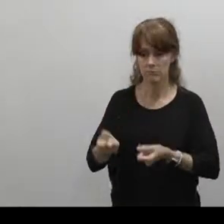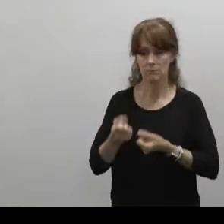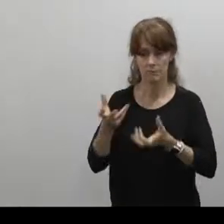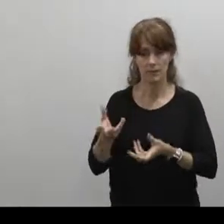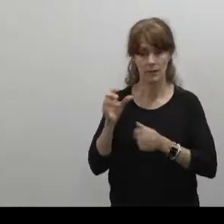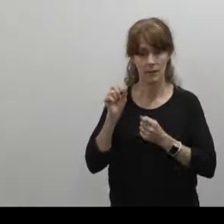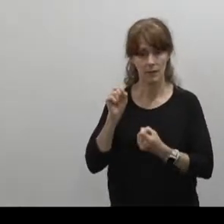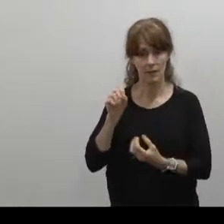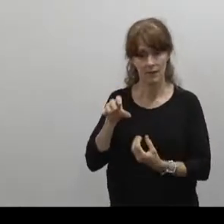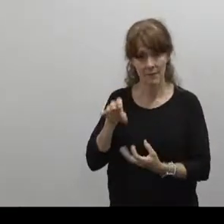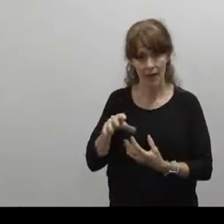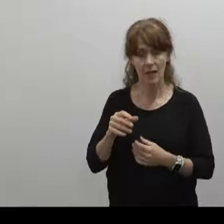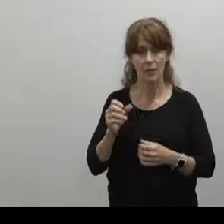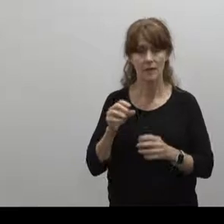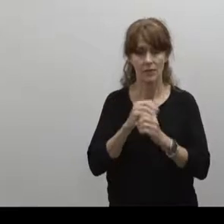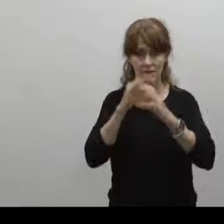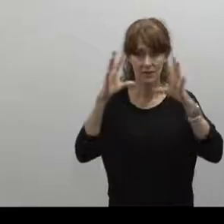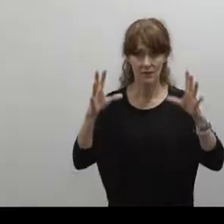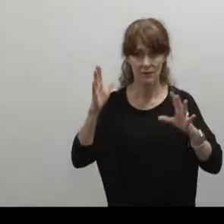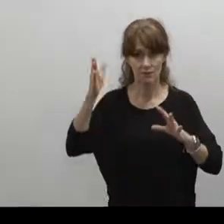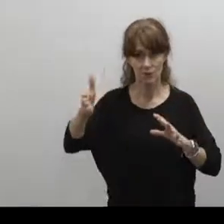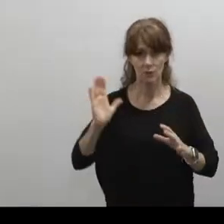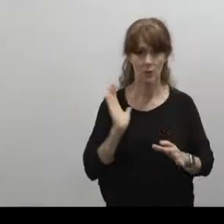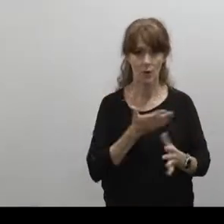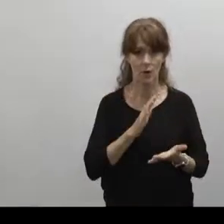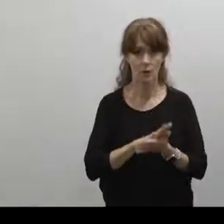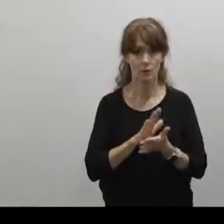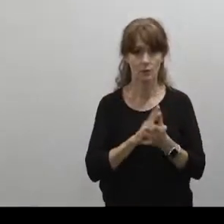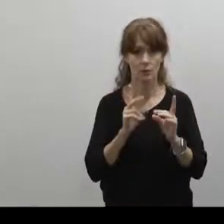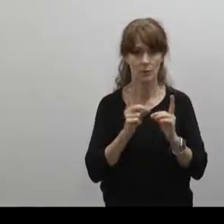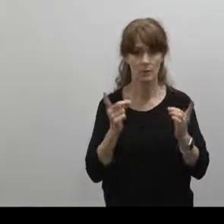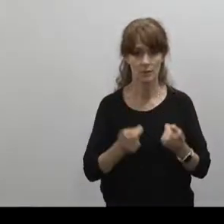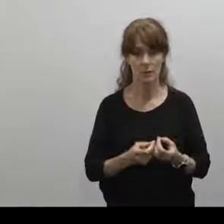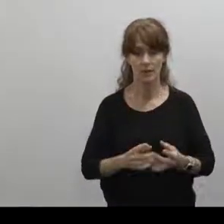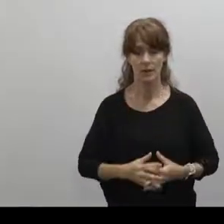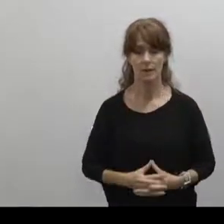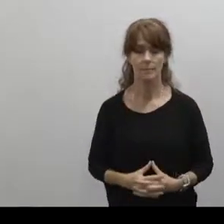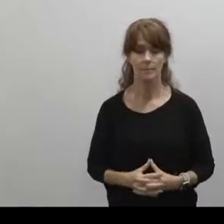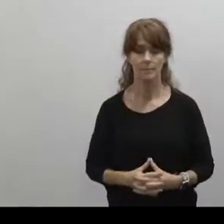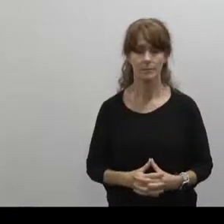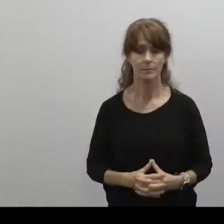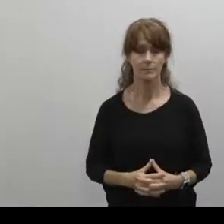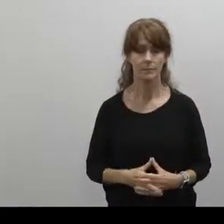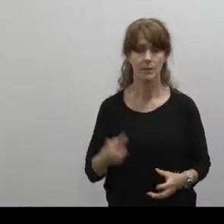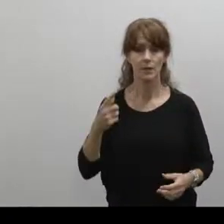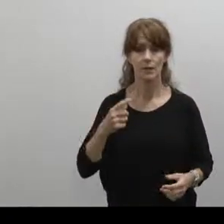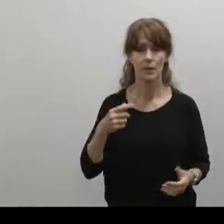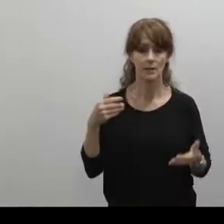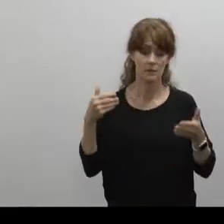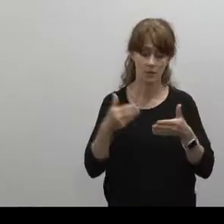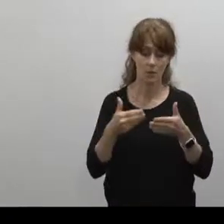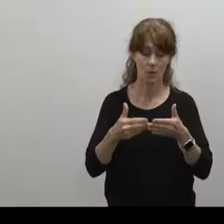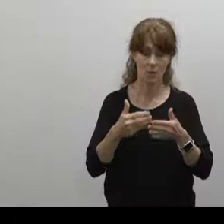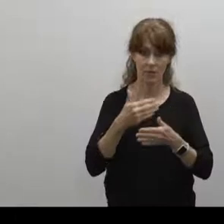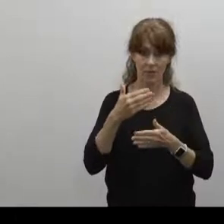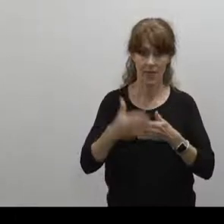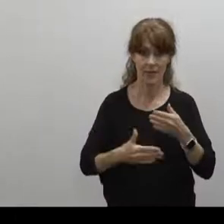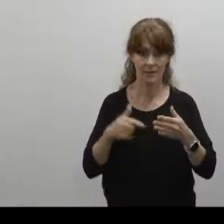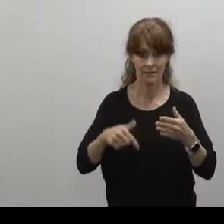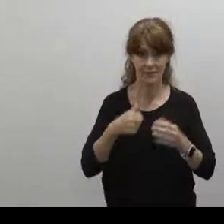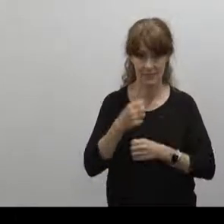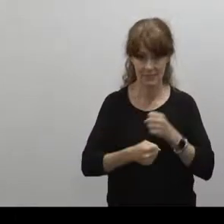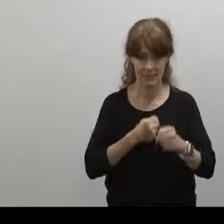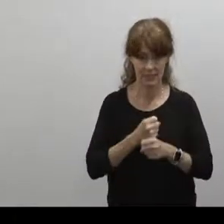តាម រយៈ អនឡាញ និង តាម រយៈ ជួប ជុំ គ្នា ផ្ទាល់ ដើម្បី ចង់ ដឹង ថា តើ អ្វី ដែល ពួក គេ ចង់ បាន